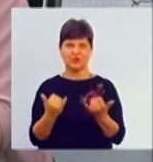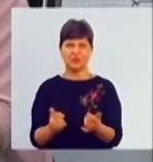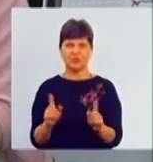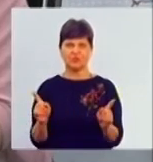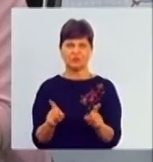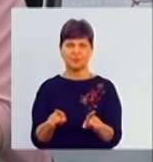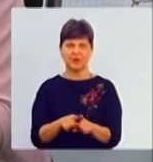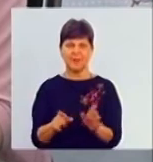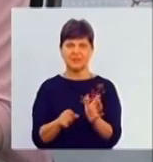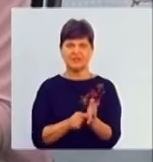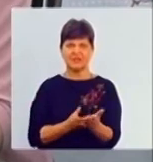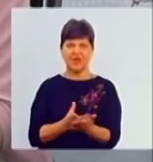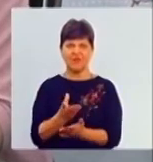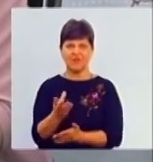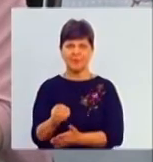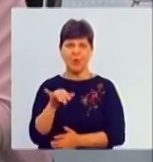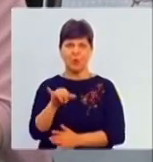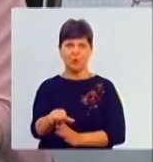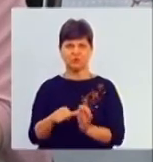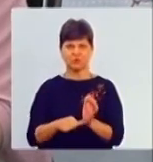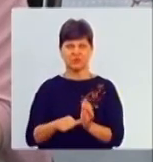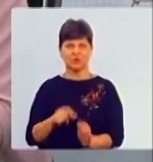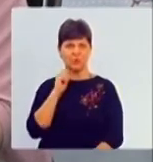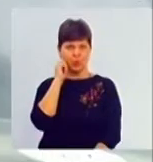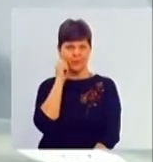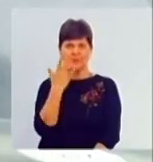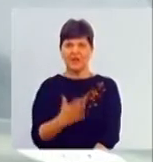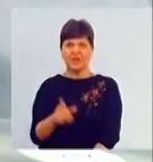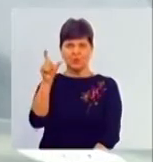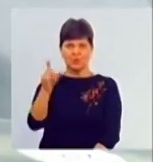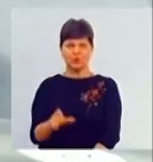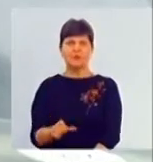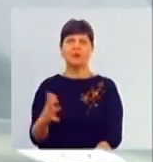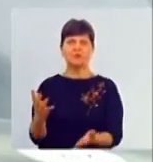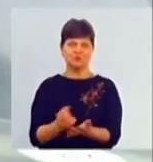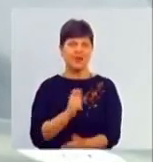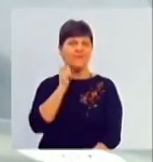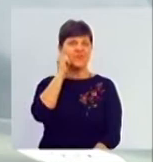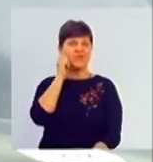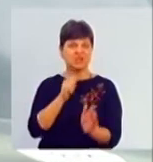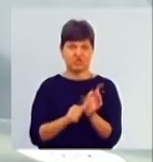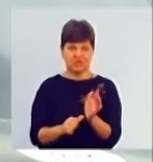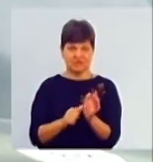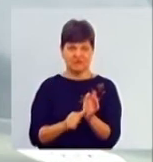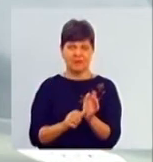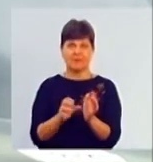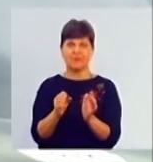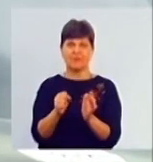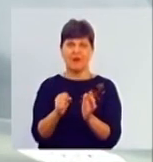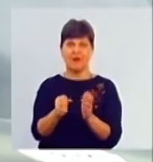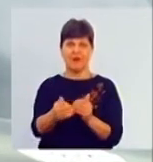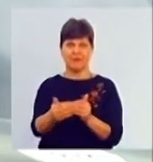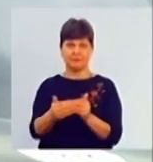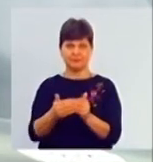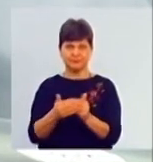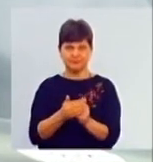пенсійну виплату у 60 років. Якщо людина досягла пенсійного віку, але наблизившись до цього, зараз